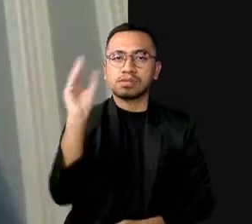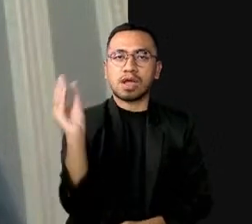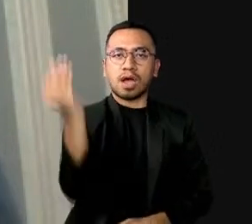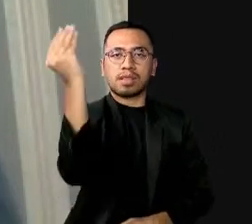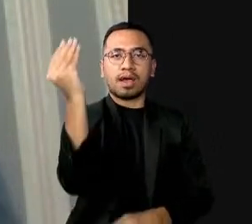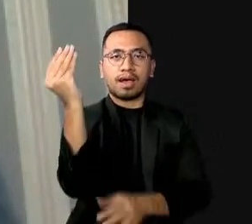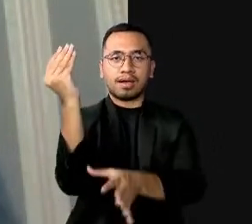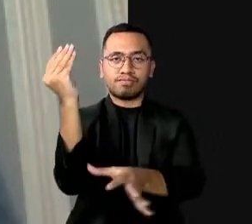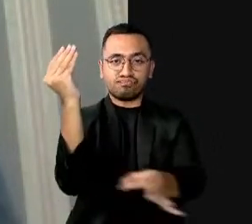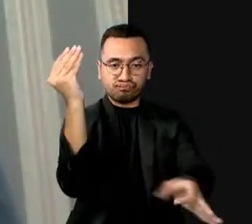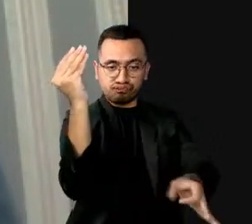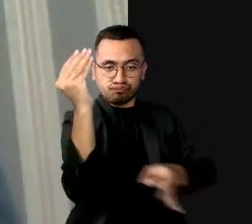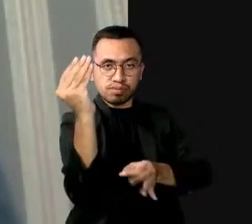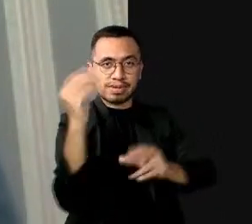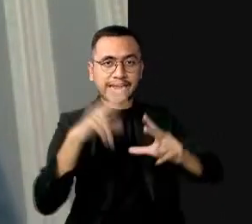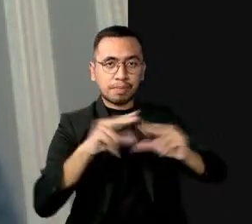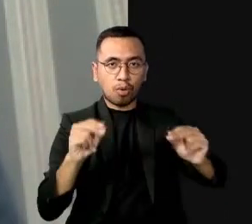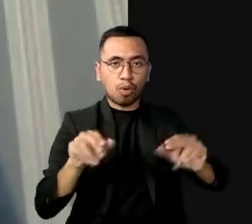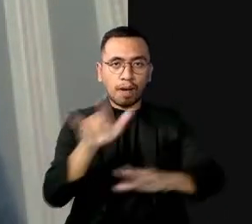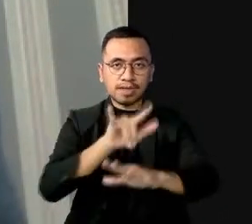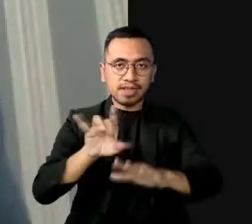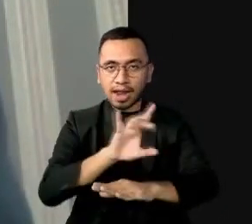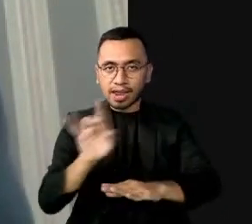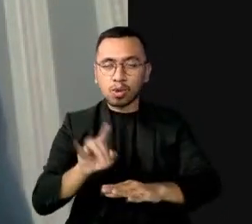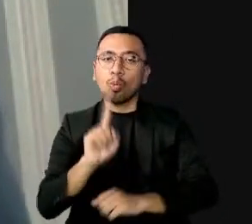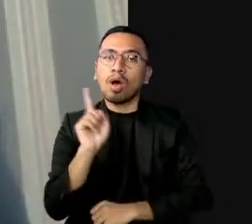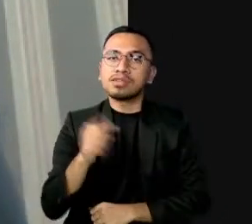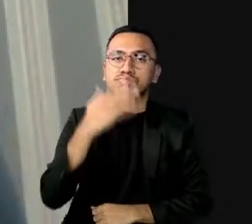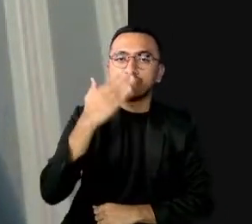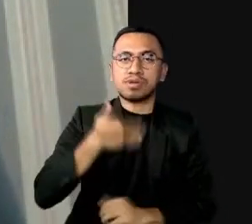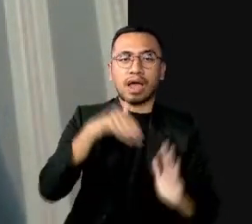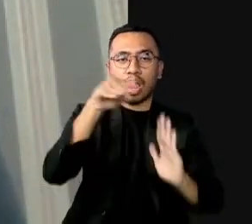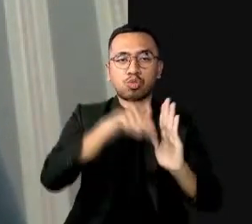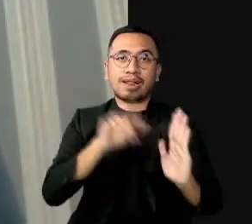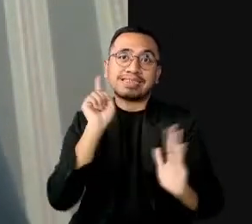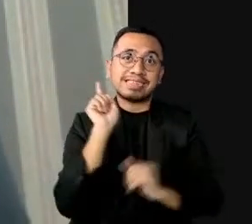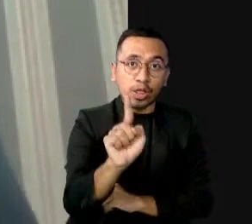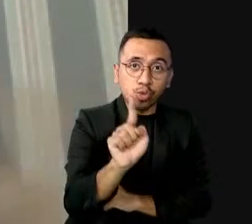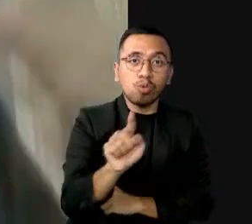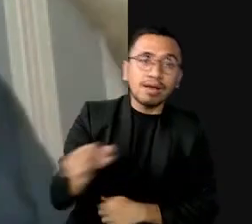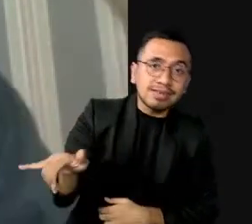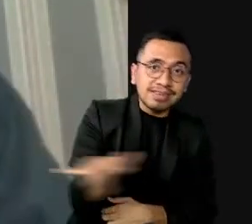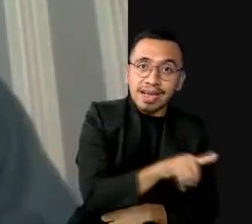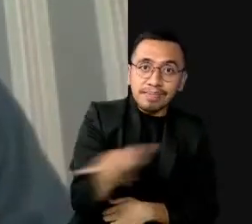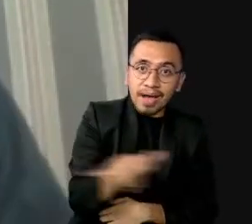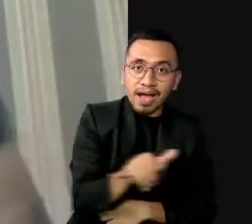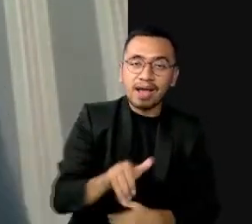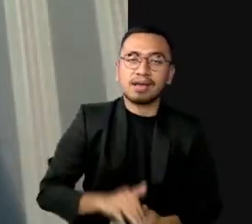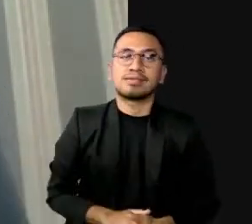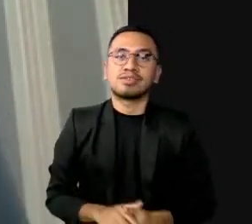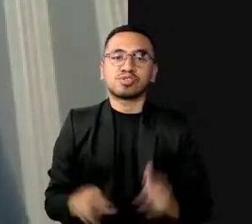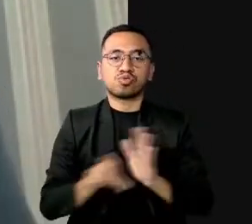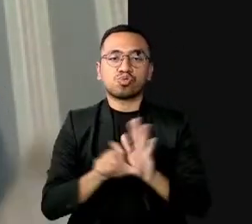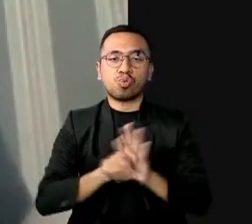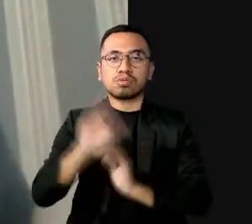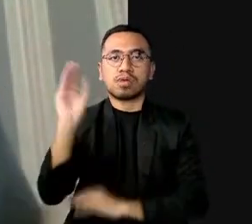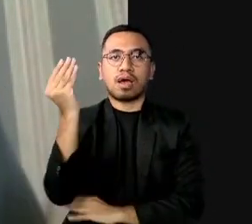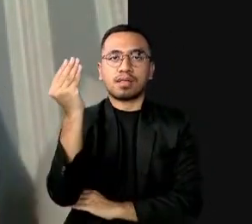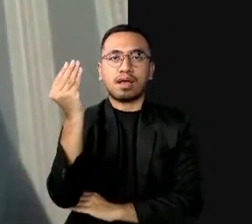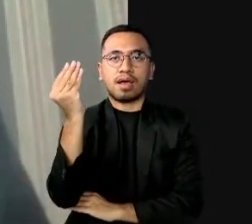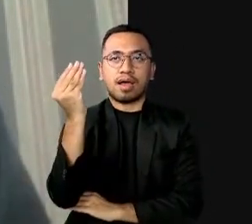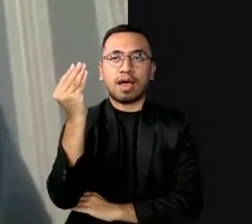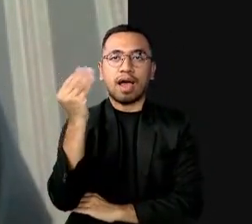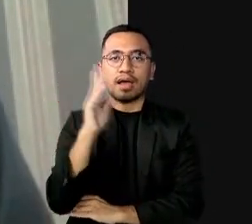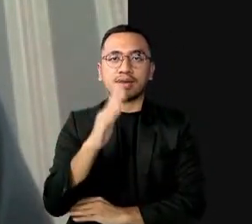harus ada simpul satu kebijakan yang seragam karena kalau seandainya satu bisa DKI Jakarta menerapkan